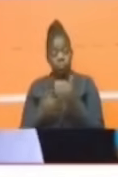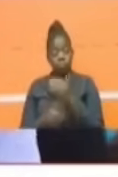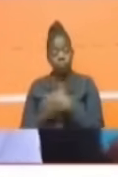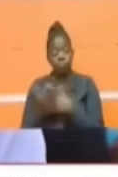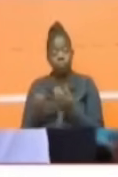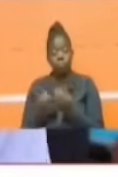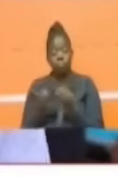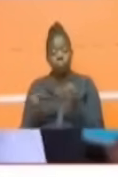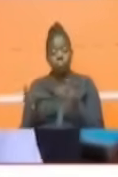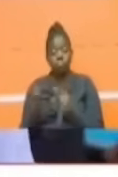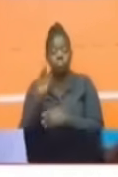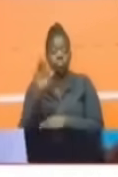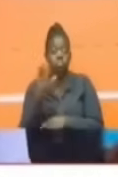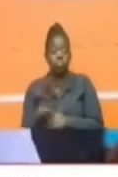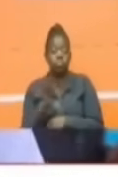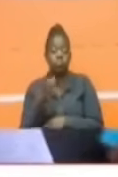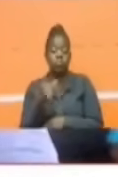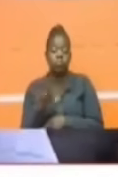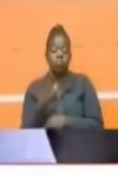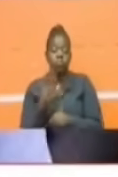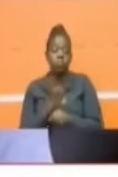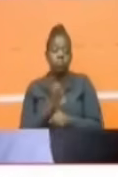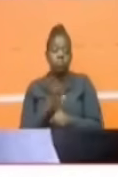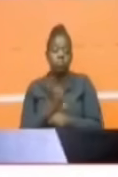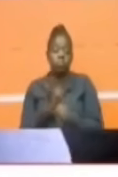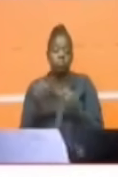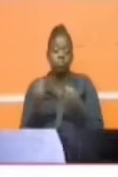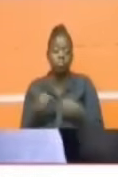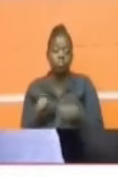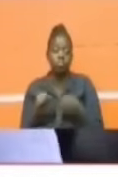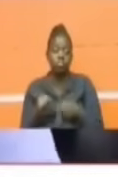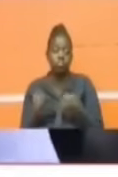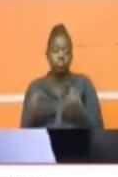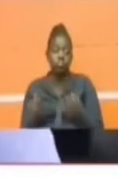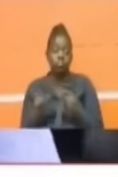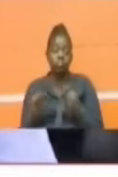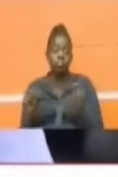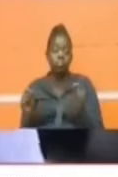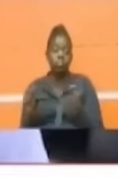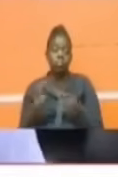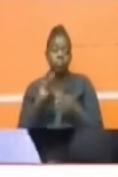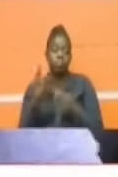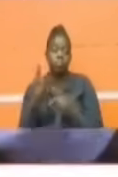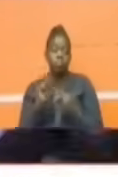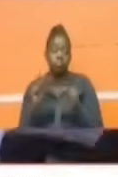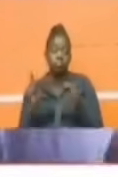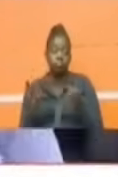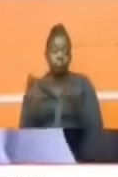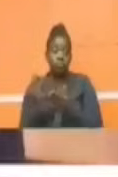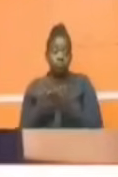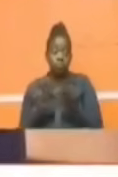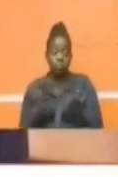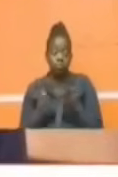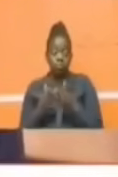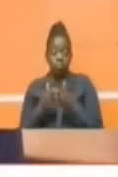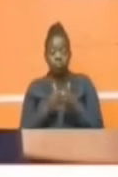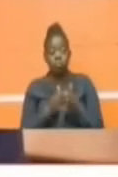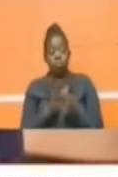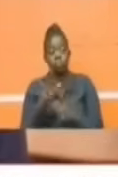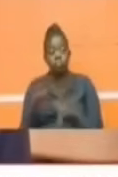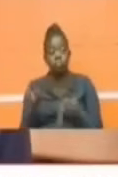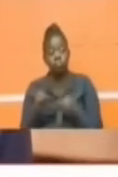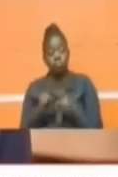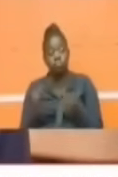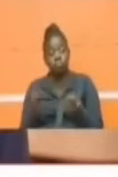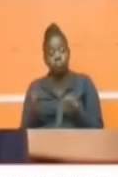bangi taxi jamu mungi boda zitwala abantu amuzima amenya amagulu ne kale abantu bafe bagenda kuwona olwa train okudda era omwana